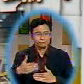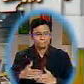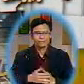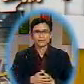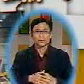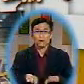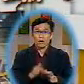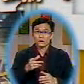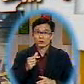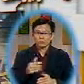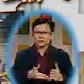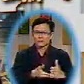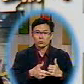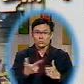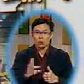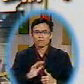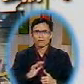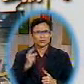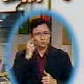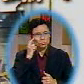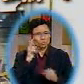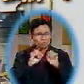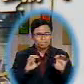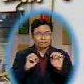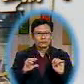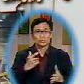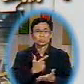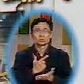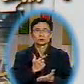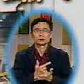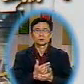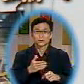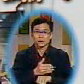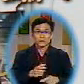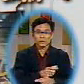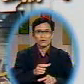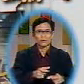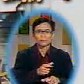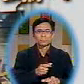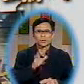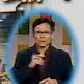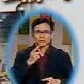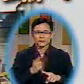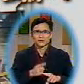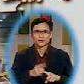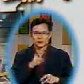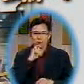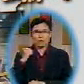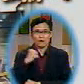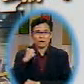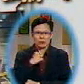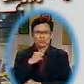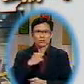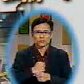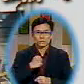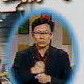開10間都唔係請到好多人，我哋希望係個信息最緊要，知道社企或者請聽障人士咧，佢哋係真係絕對有能力，絕對做到